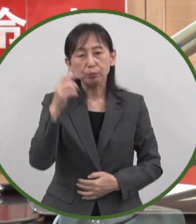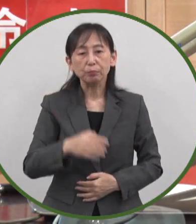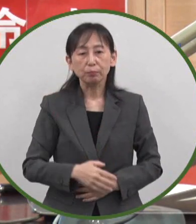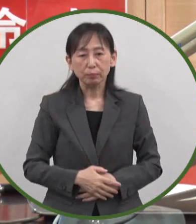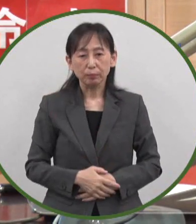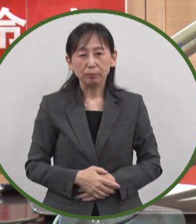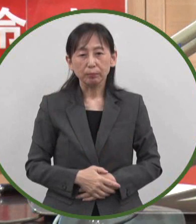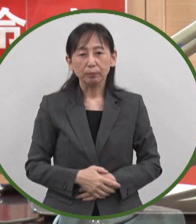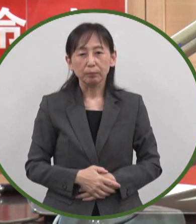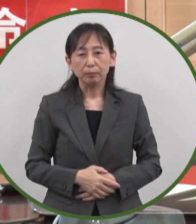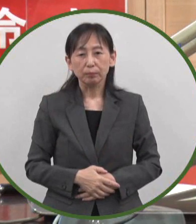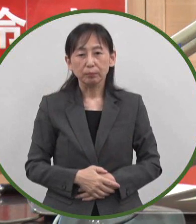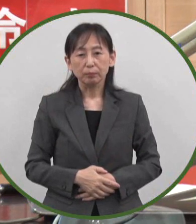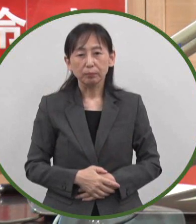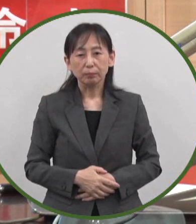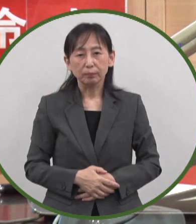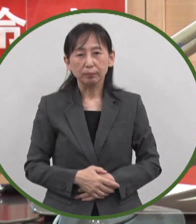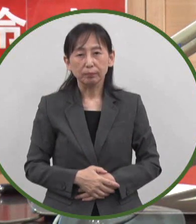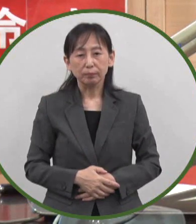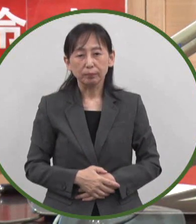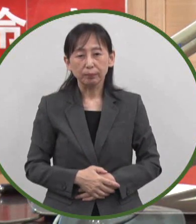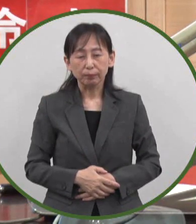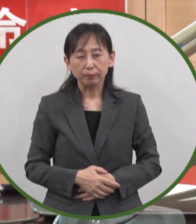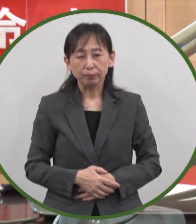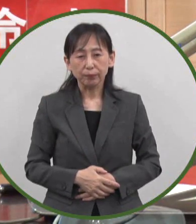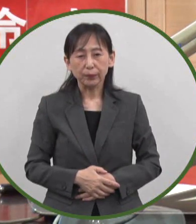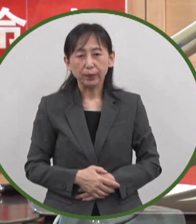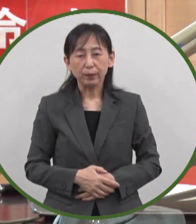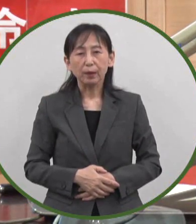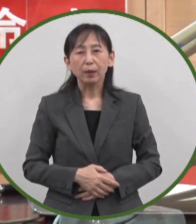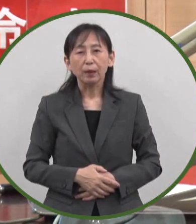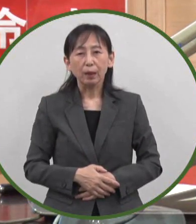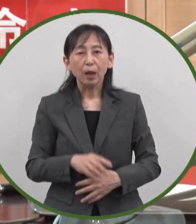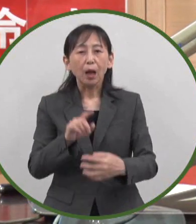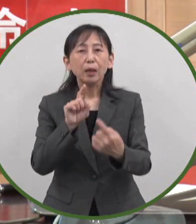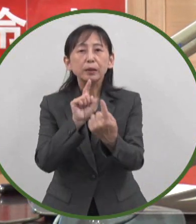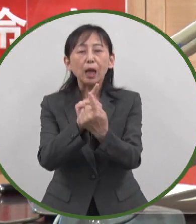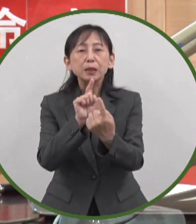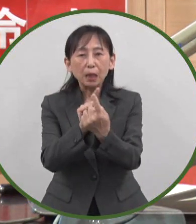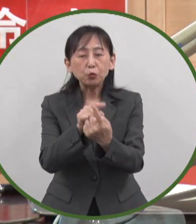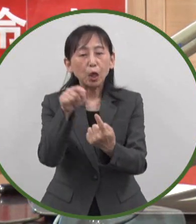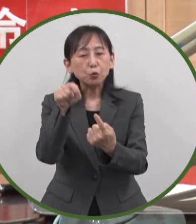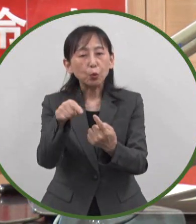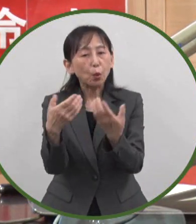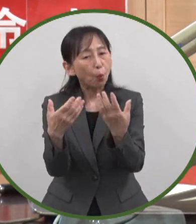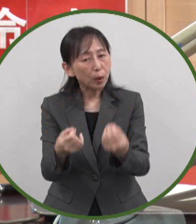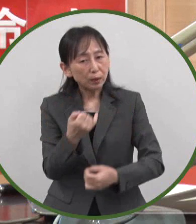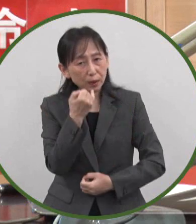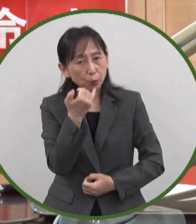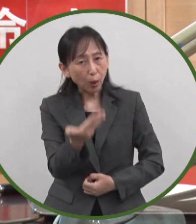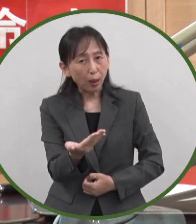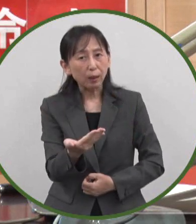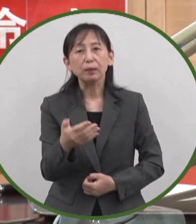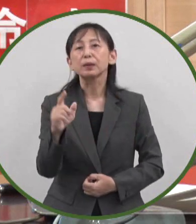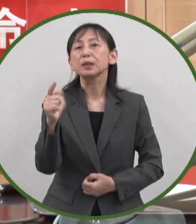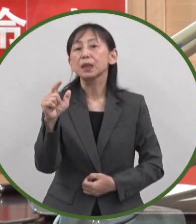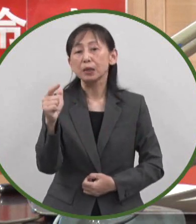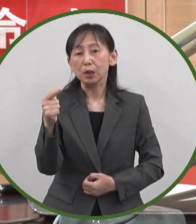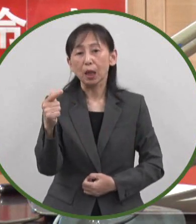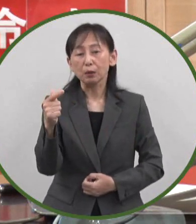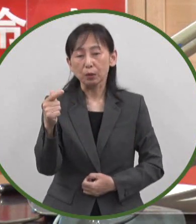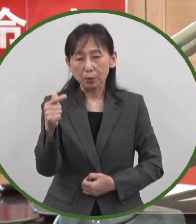で、まあ、ただ対策自体がそれで終わっていいのかというとそういうことではなくて、ステージ